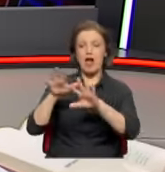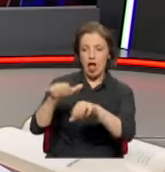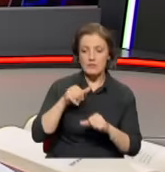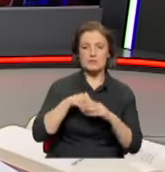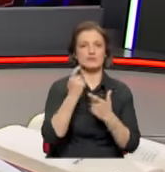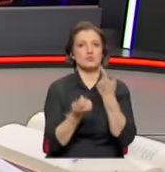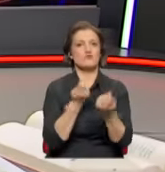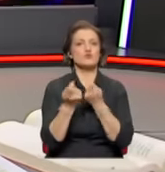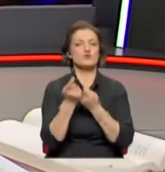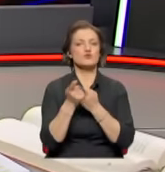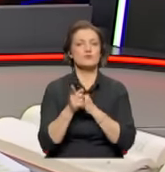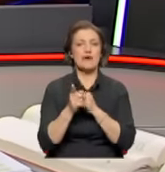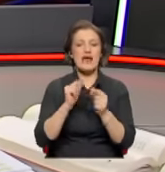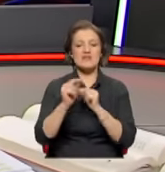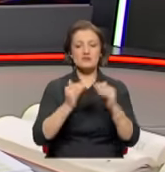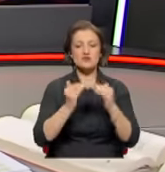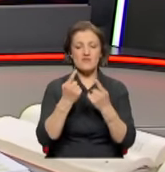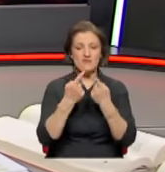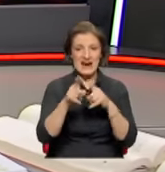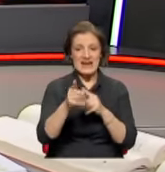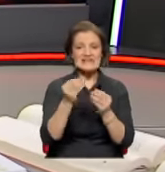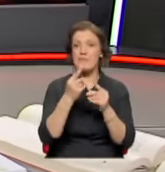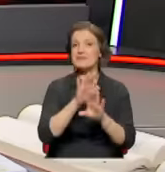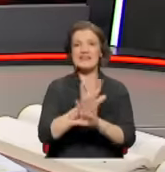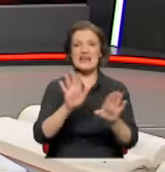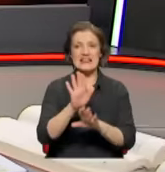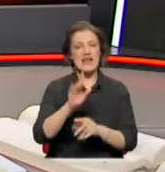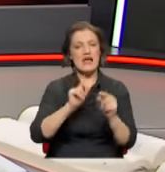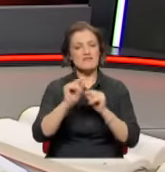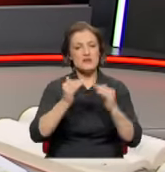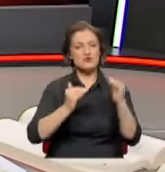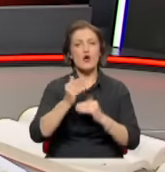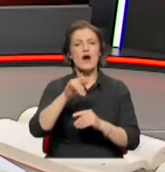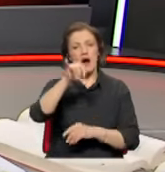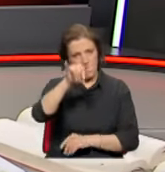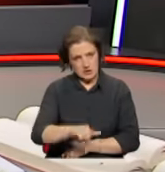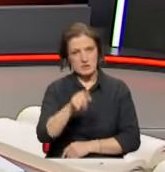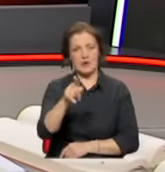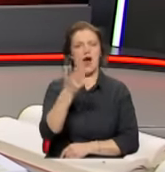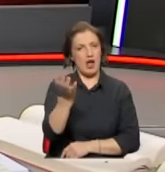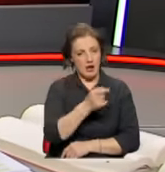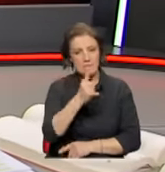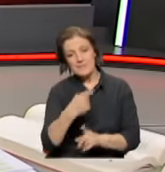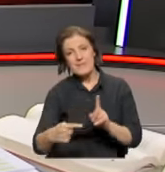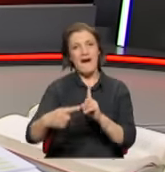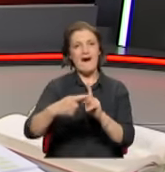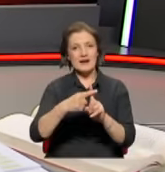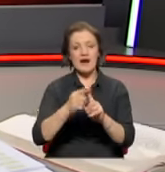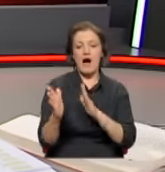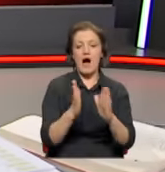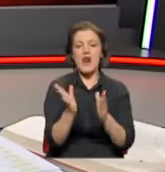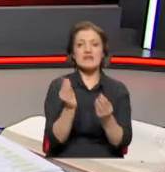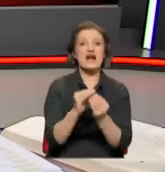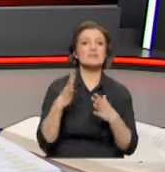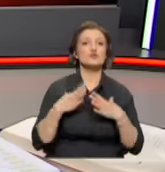farkı zam demek değildir. Enflasyon farkı yasal hakkınız, evet zaten alacaksınız. Onun üzerine bir de ara zam